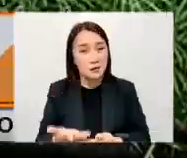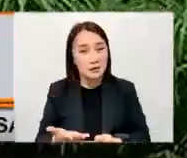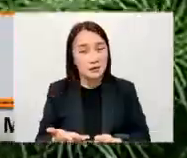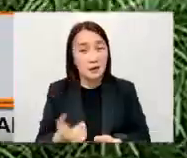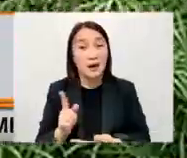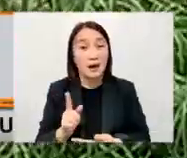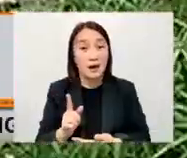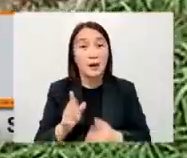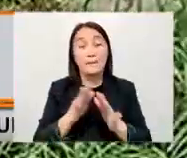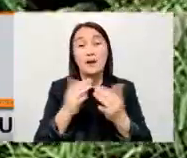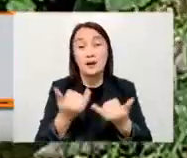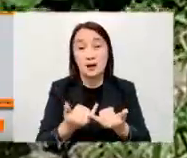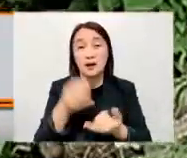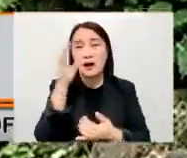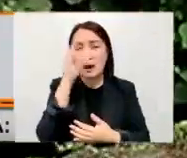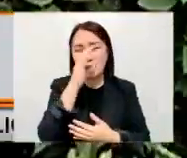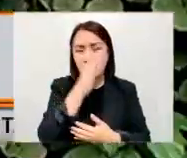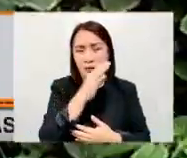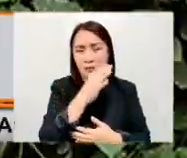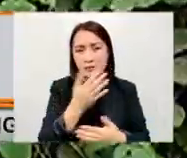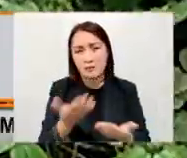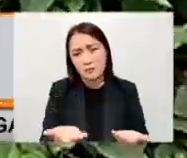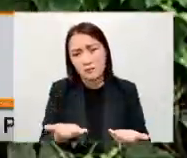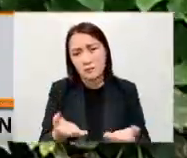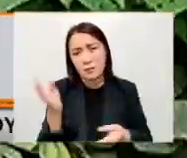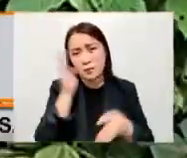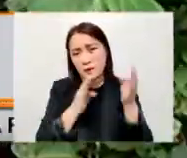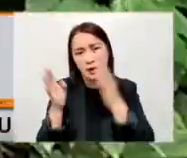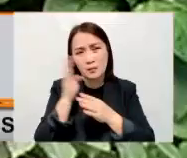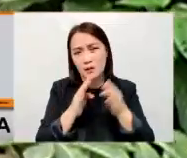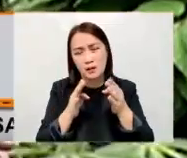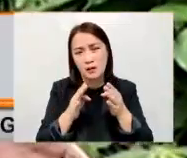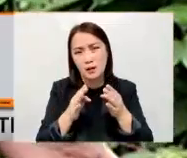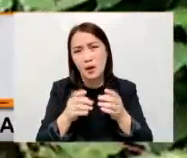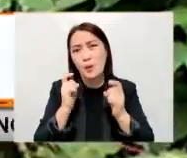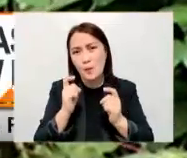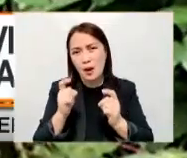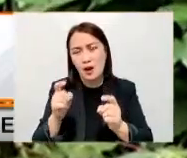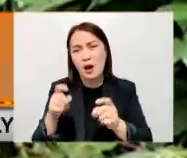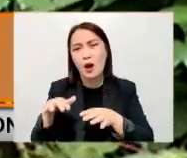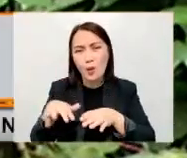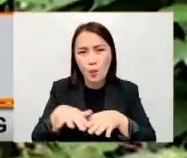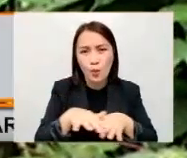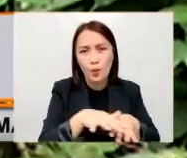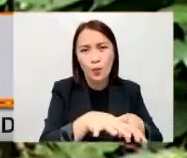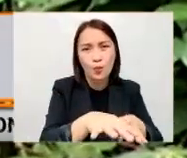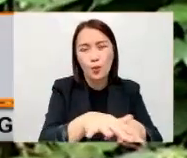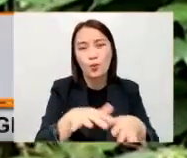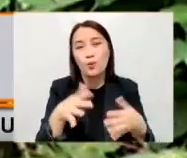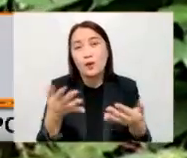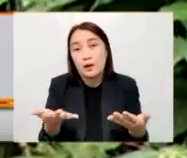ng barangay para mahanap ang labi ng aso. Ang problema, malakas ang agos ng tubig kaya wala na silang nadatnan. Ang